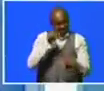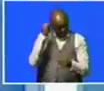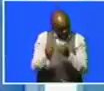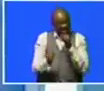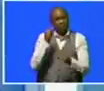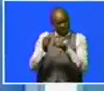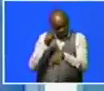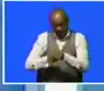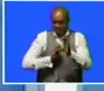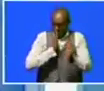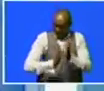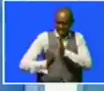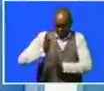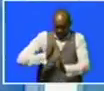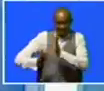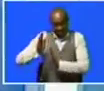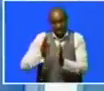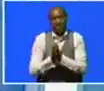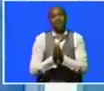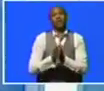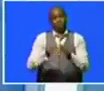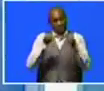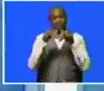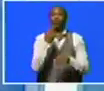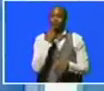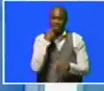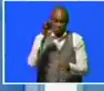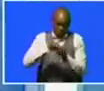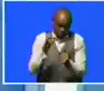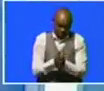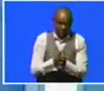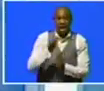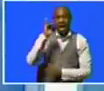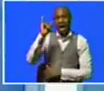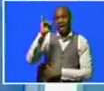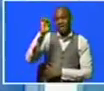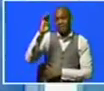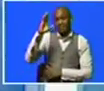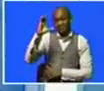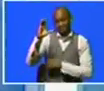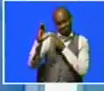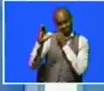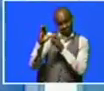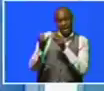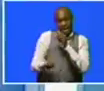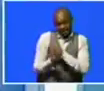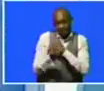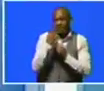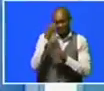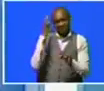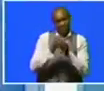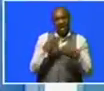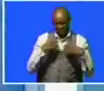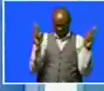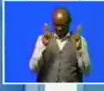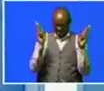za maandalizi ya uchaguzi wa siku ya Jumanne. Maafisa wa tume huru ya uchaguzi nchini IEBC wameelezea imani kuwa